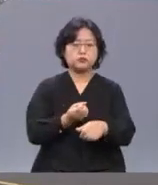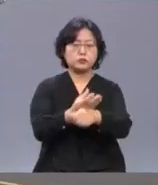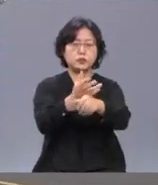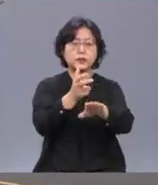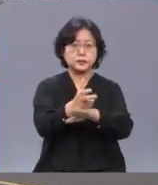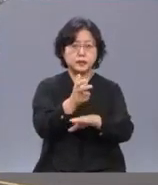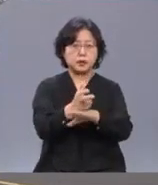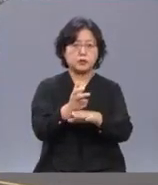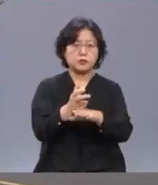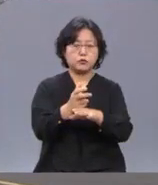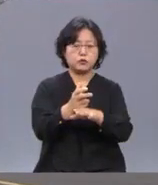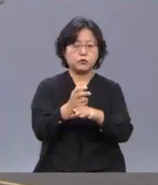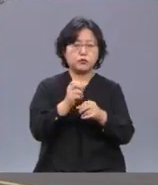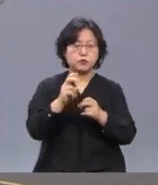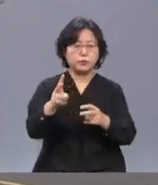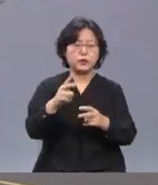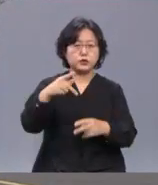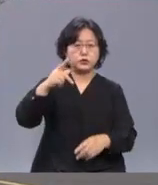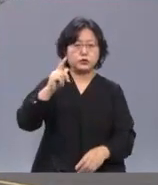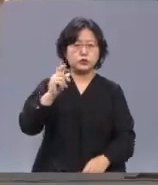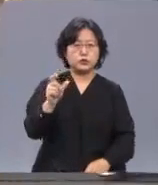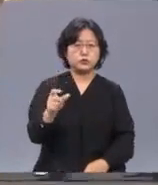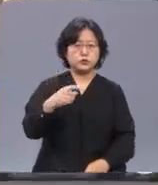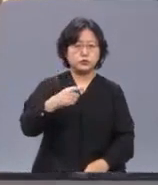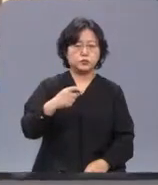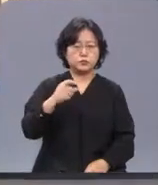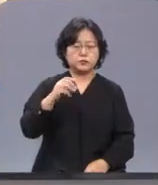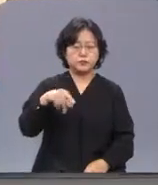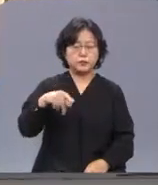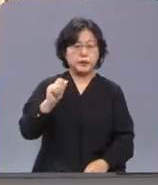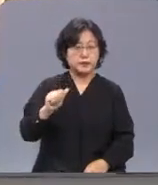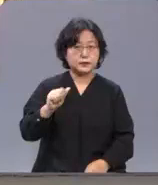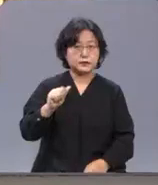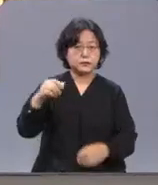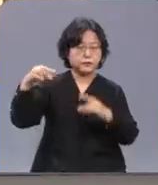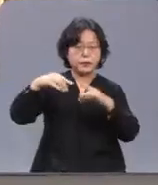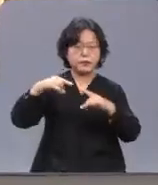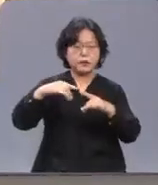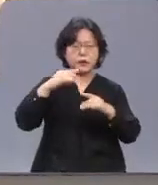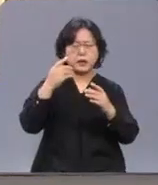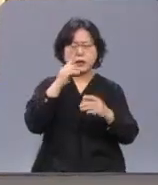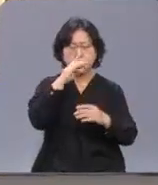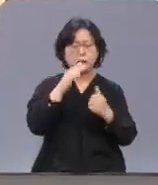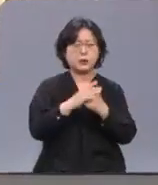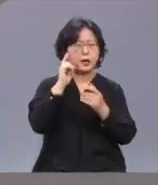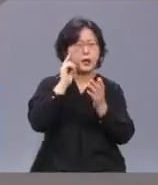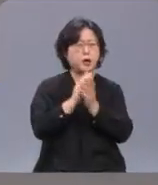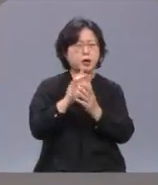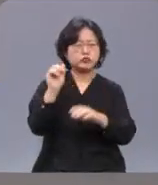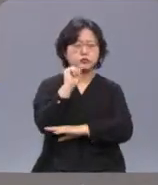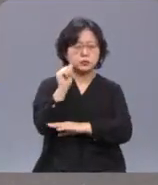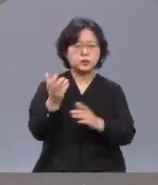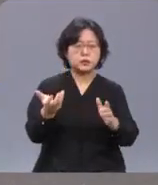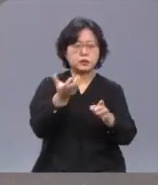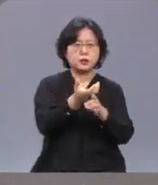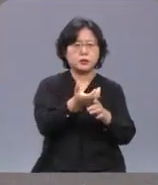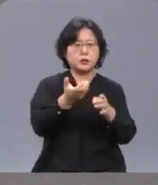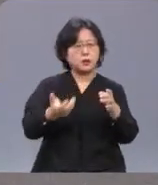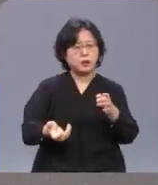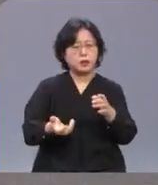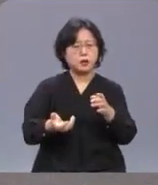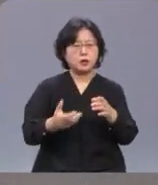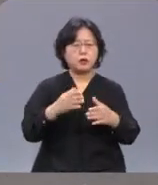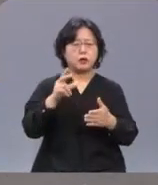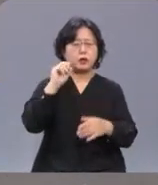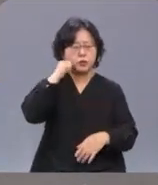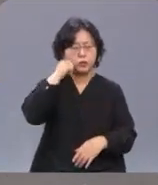운반선 내에서는 GPS 신호가 제대로 작동하지 않아서 완전 자율주행차의 경우 선적과 하역에 어려움이